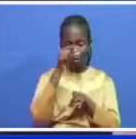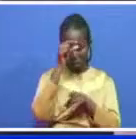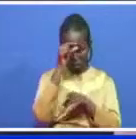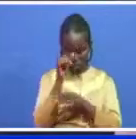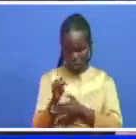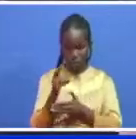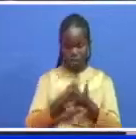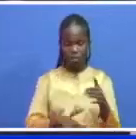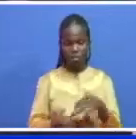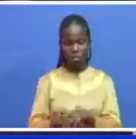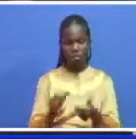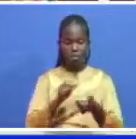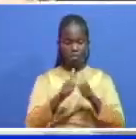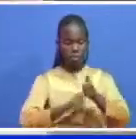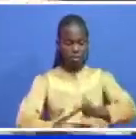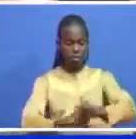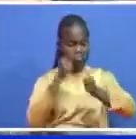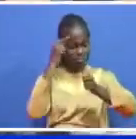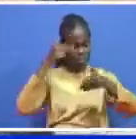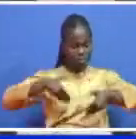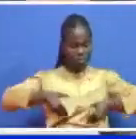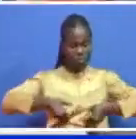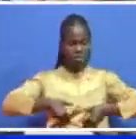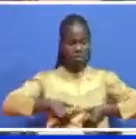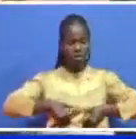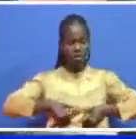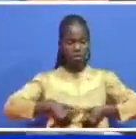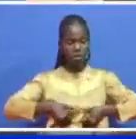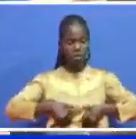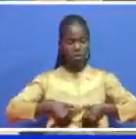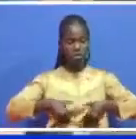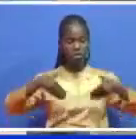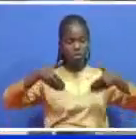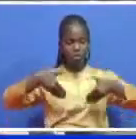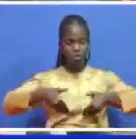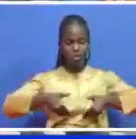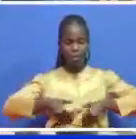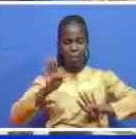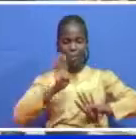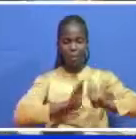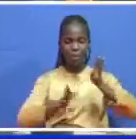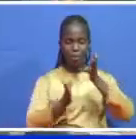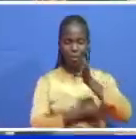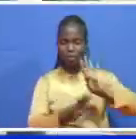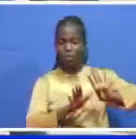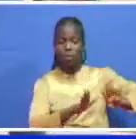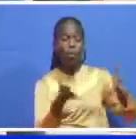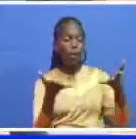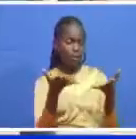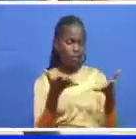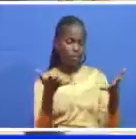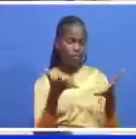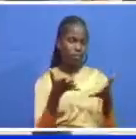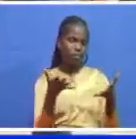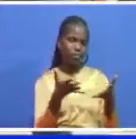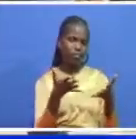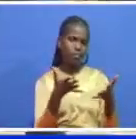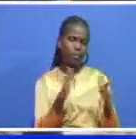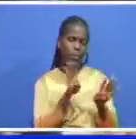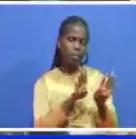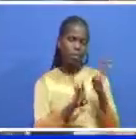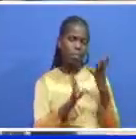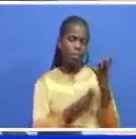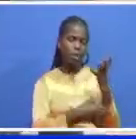na muna kwa amwika. No kana kunenge amwika unduwa kuikonya na kumave tangana na itindo siya kwe kalamana. Kendo kila kito onyo tumwa mambise